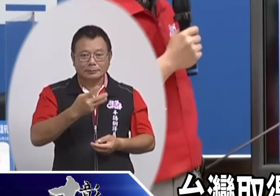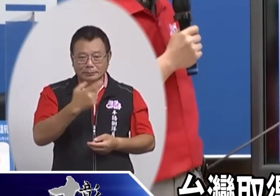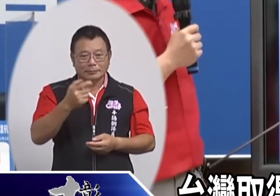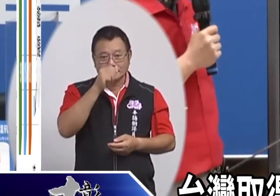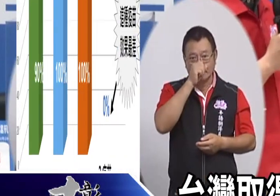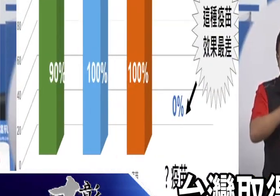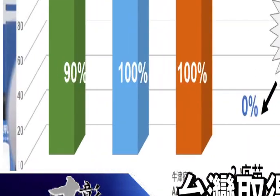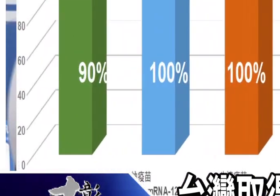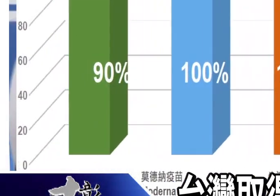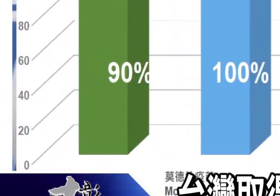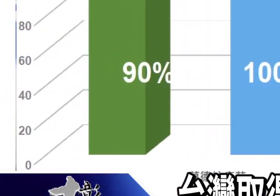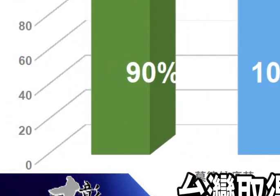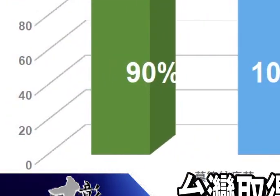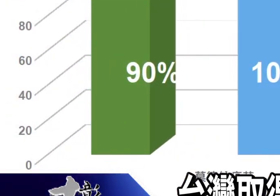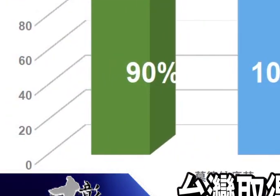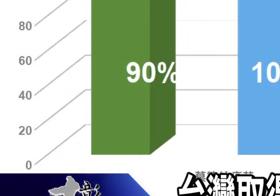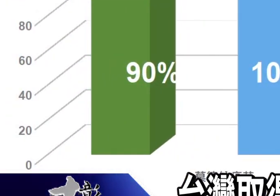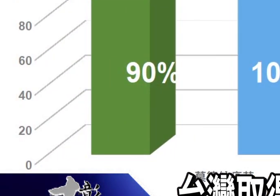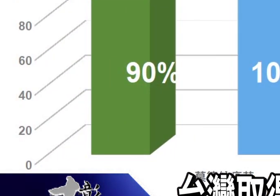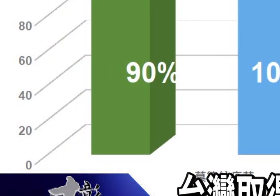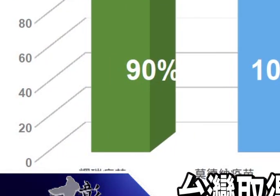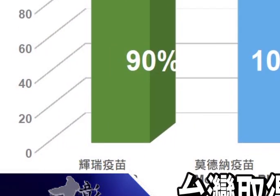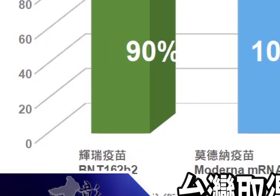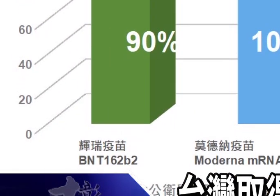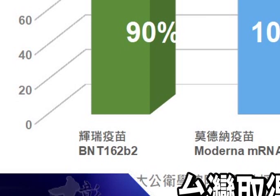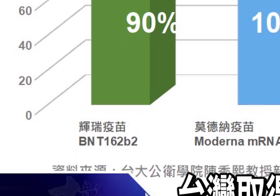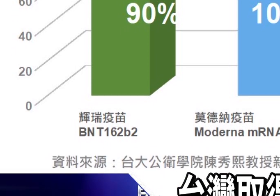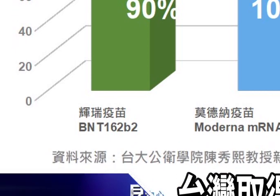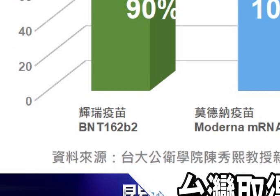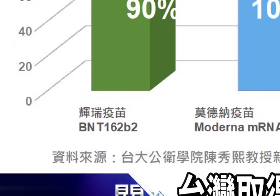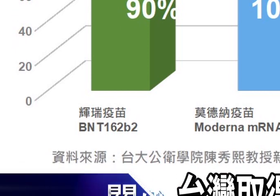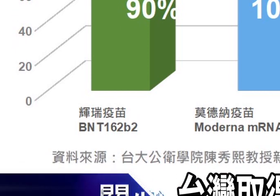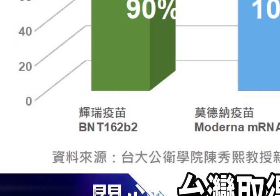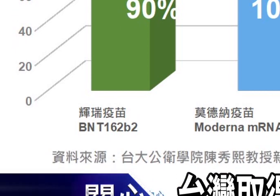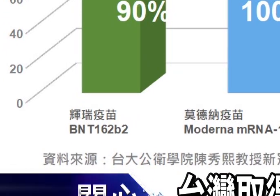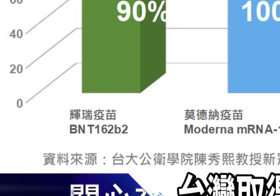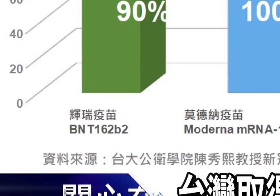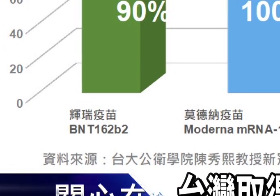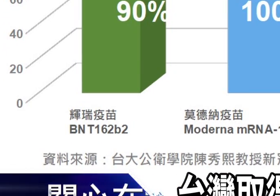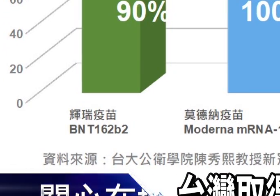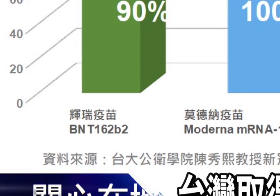紧去做，目前的3款疫苗都真有效，只有1款无效，就是